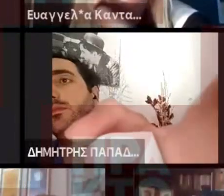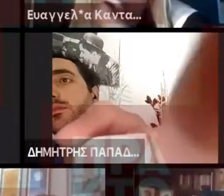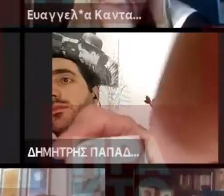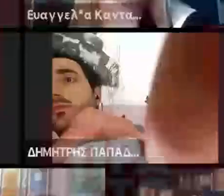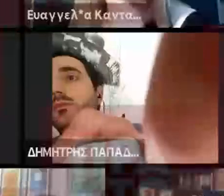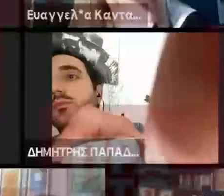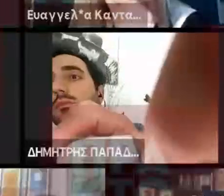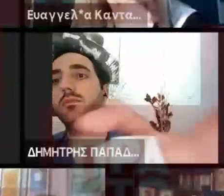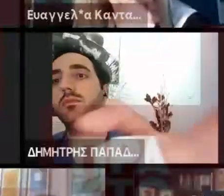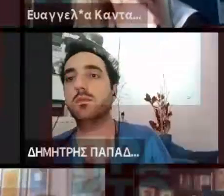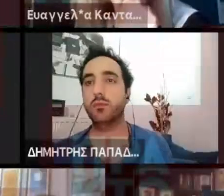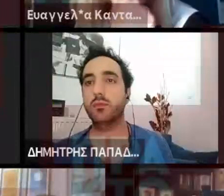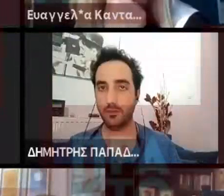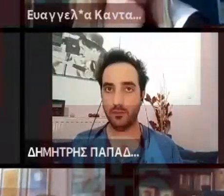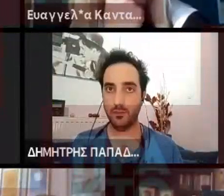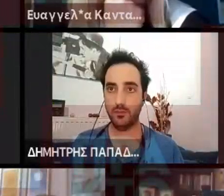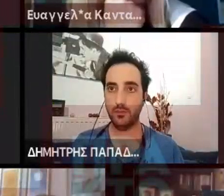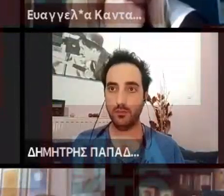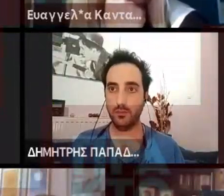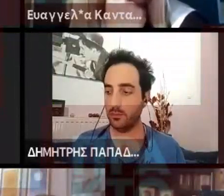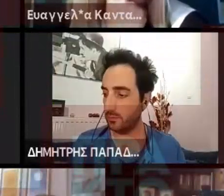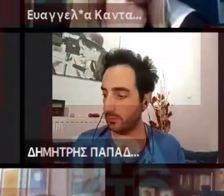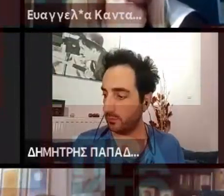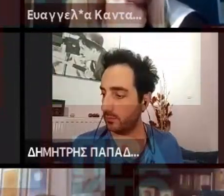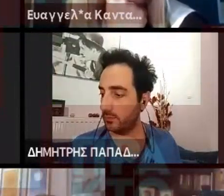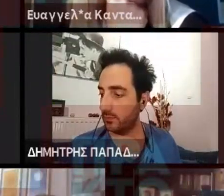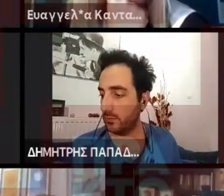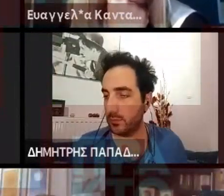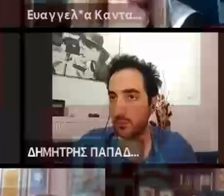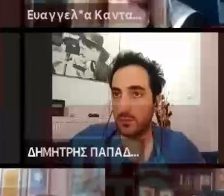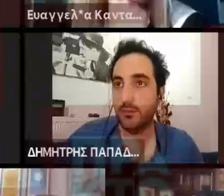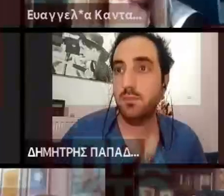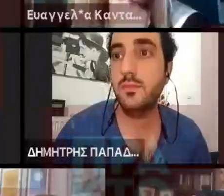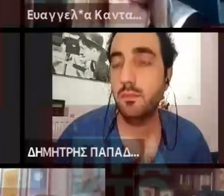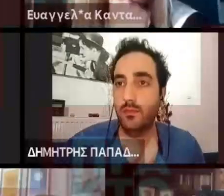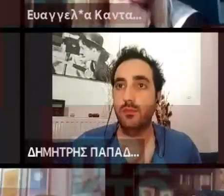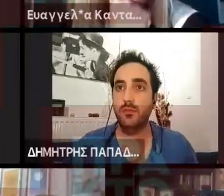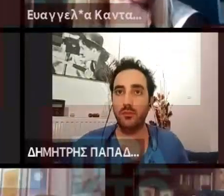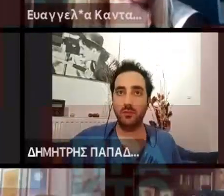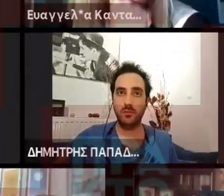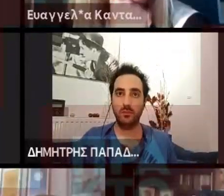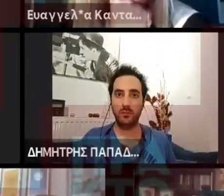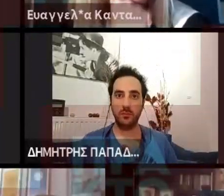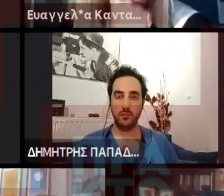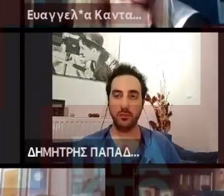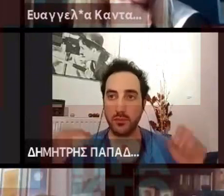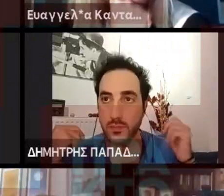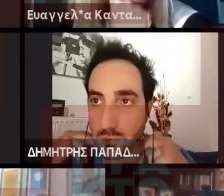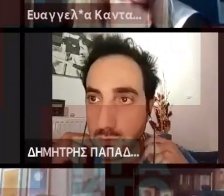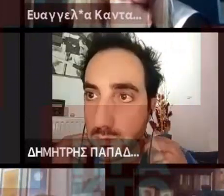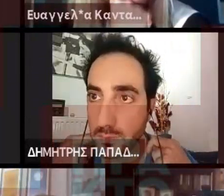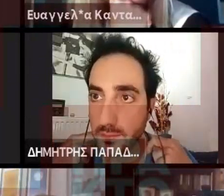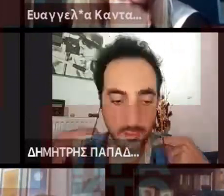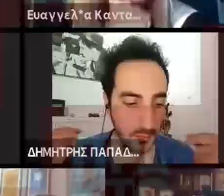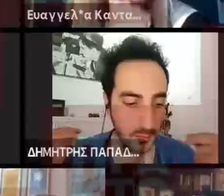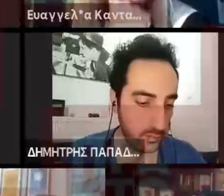λέω επειδή είναι παρούσες τώρα οι κυρίες, το λέω γιατί το νιώθουν. Από τους φορείς του βιβλίου που υπάρχουν,